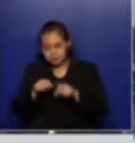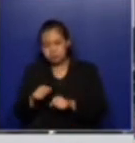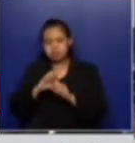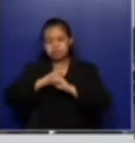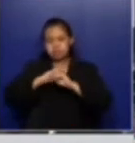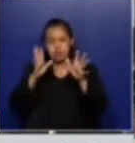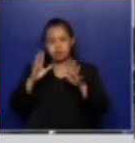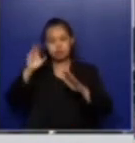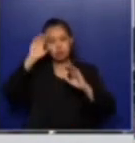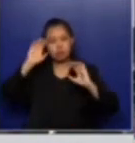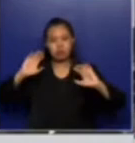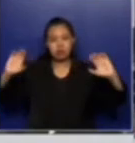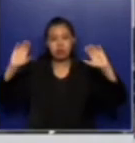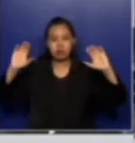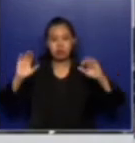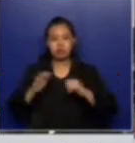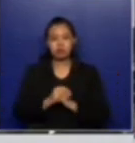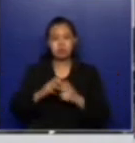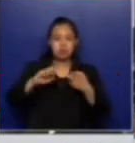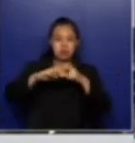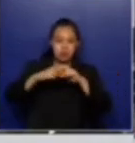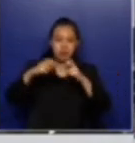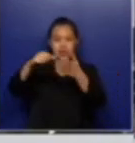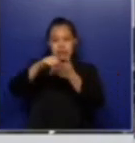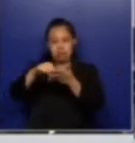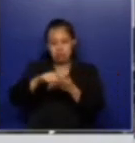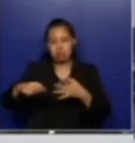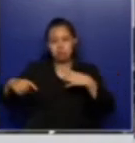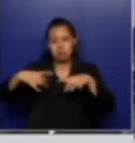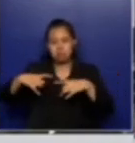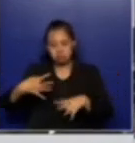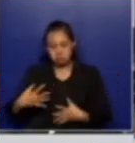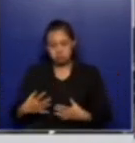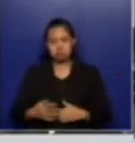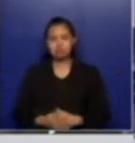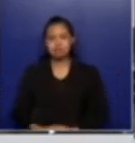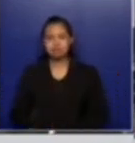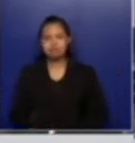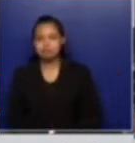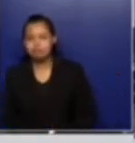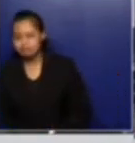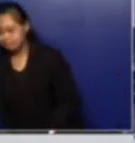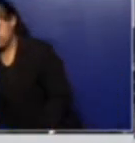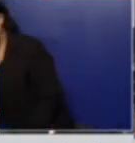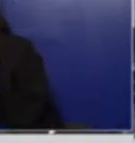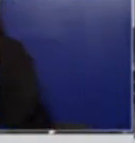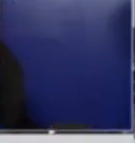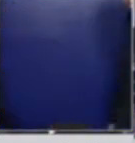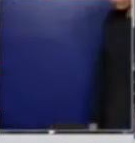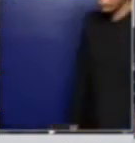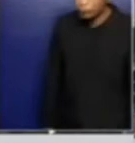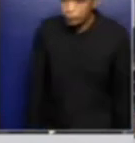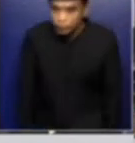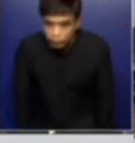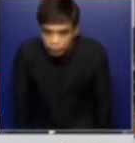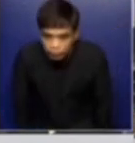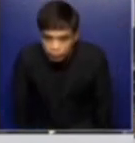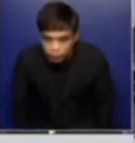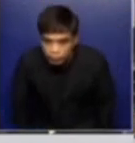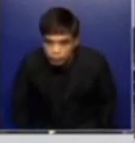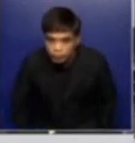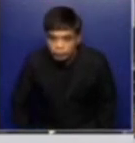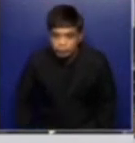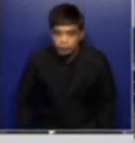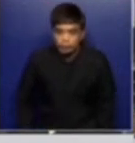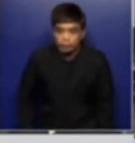าลยังแก้ไขปัญหาไม่ตรงจุดทำไมผมกล่าวเท่านั้นท่านประธานเ